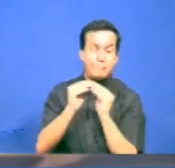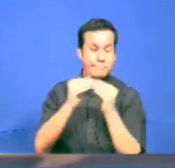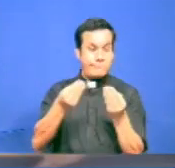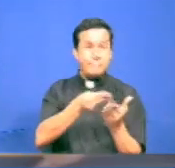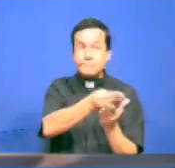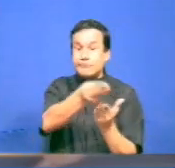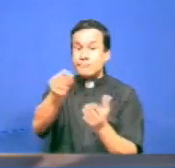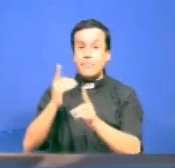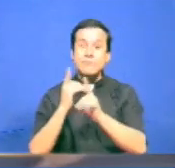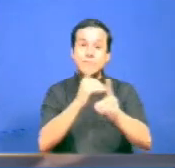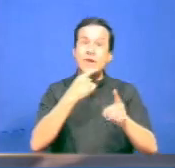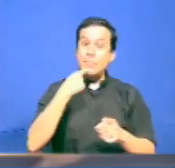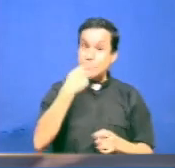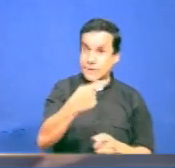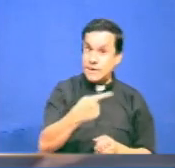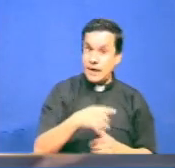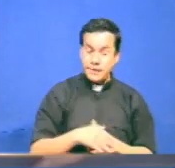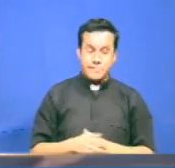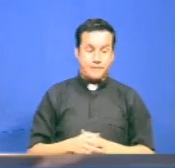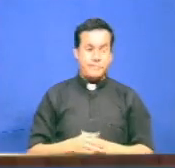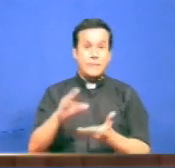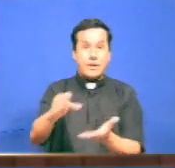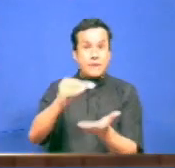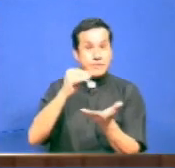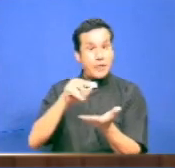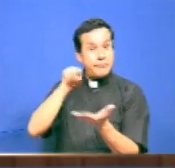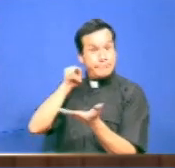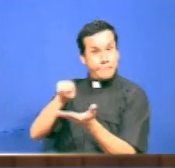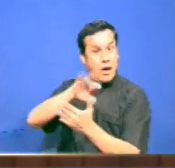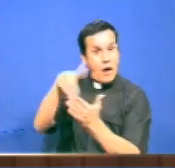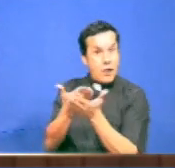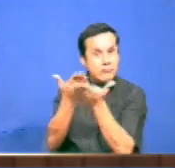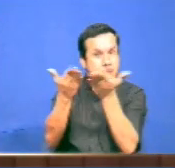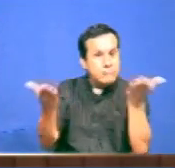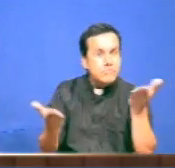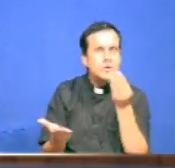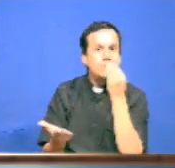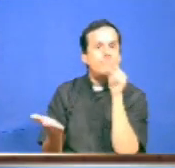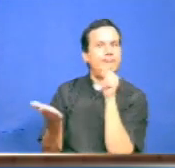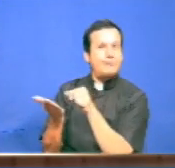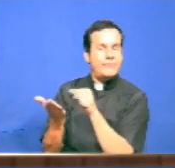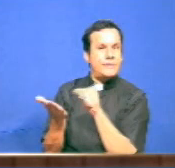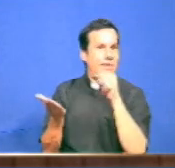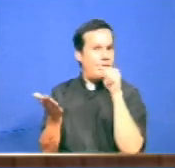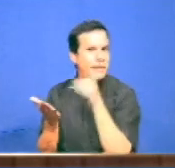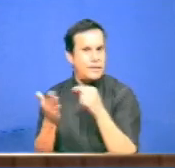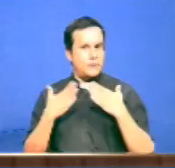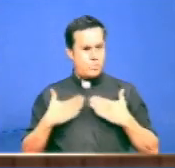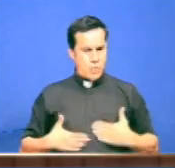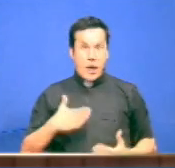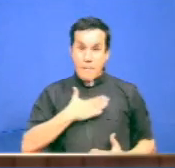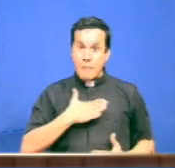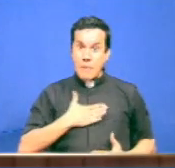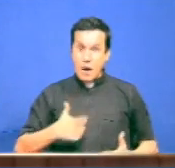akaumega, akawapa wafuasi wake akisema, twaeni mle wote, huu ndio mwili